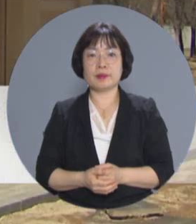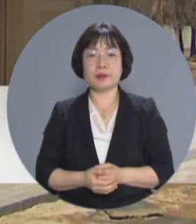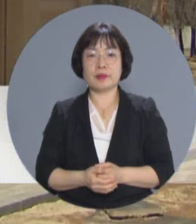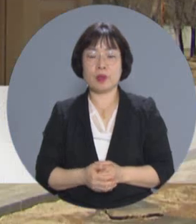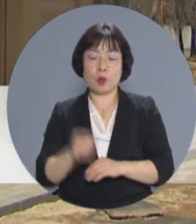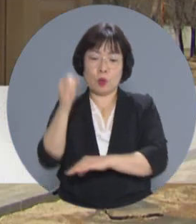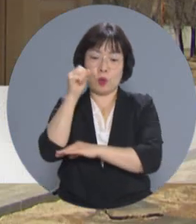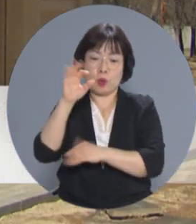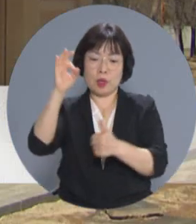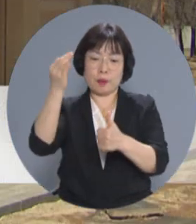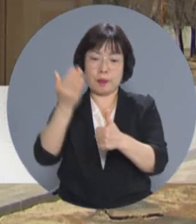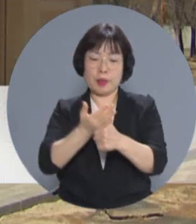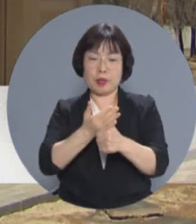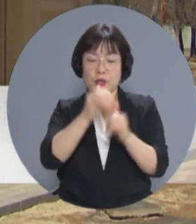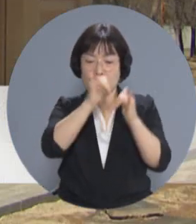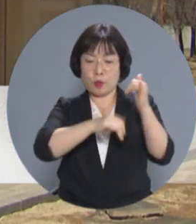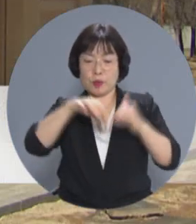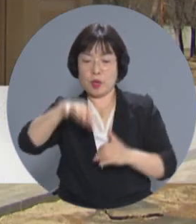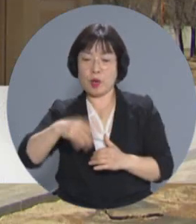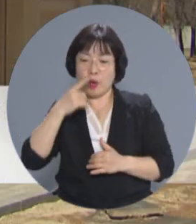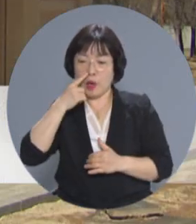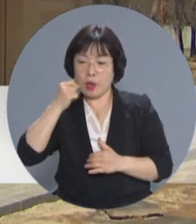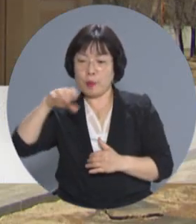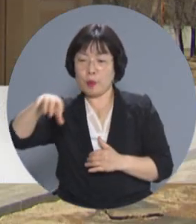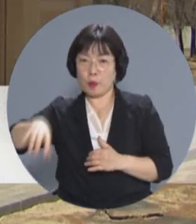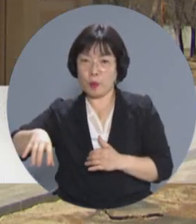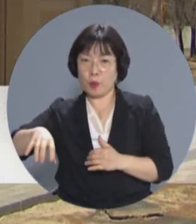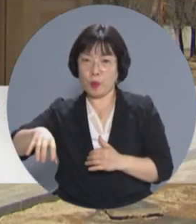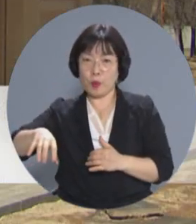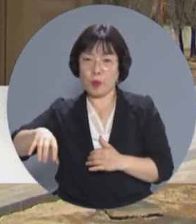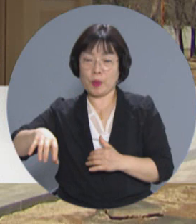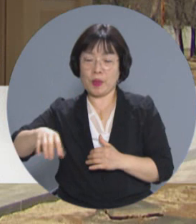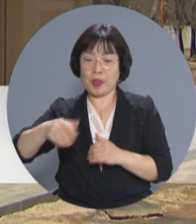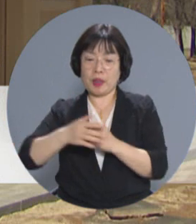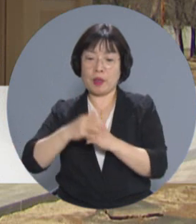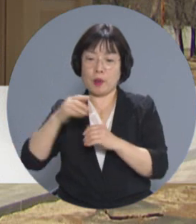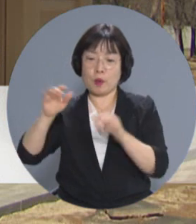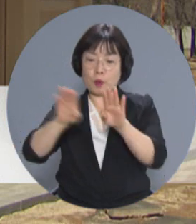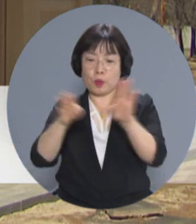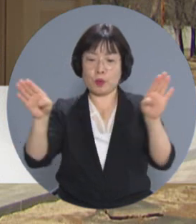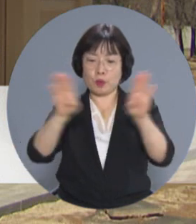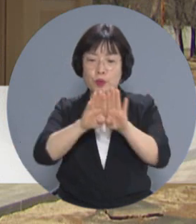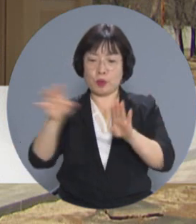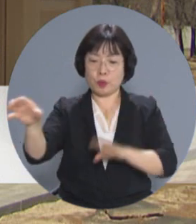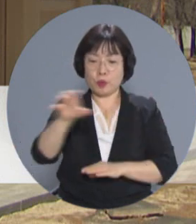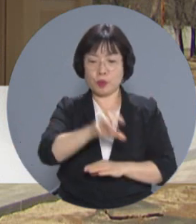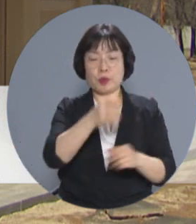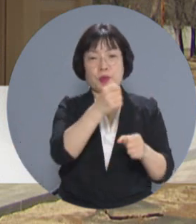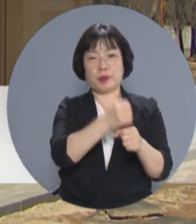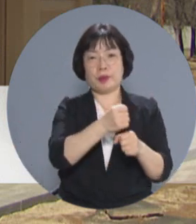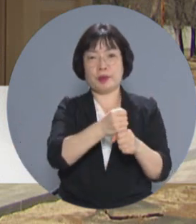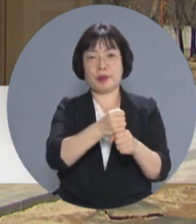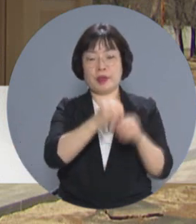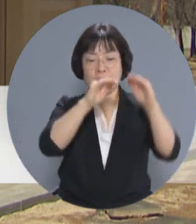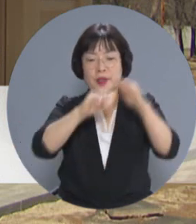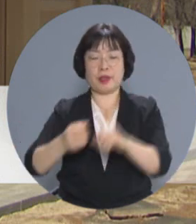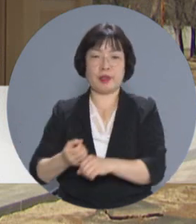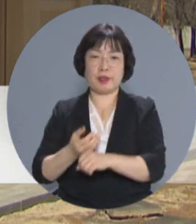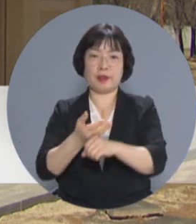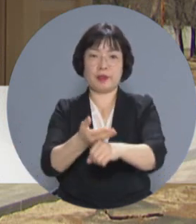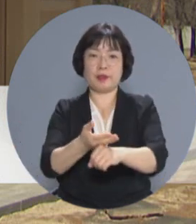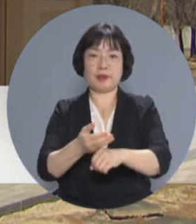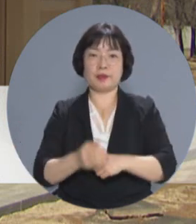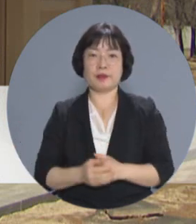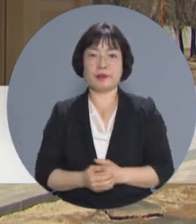영암 왕인 박사 유적지에 일본 왕인 박사 현창공원에 있는 왕인문이 똑같이 재현됐습니다 문현철 기자가